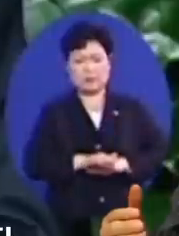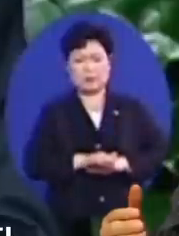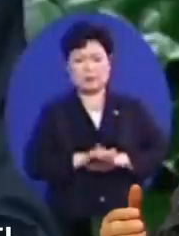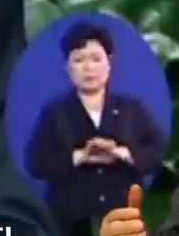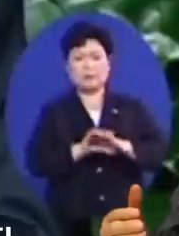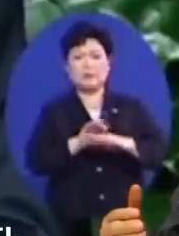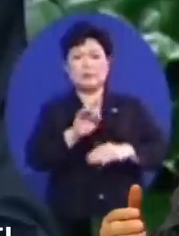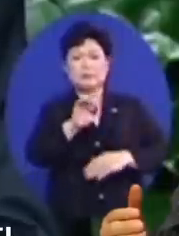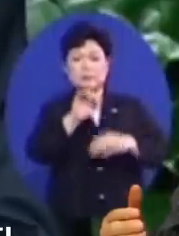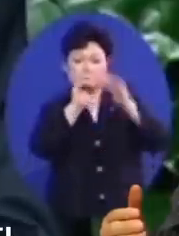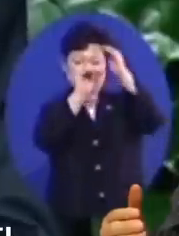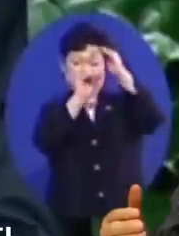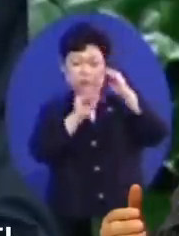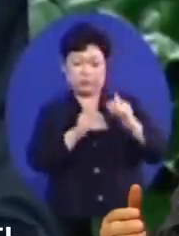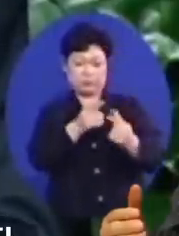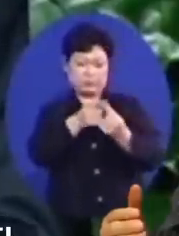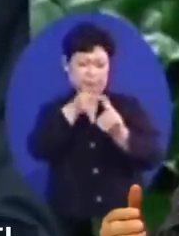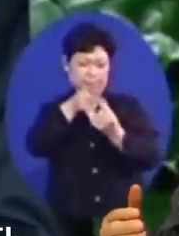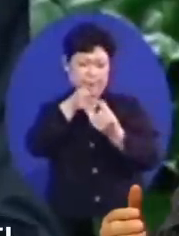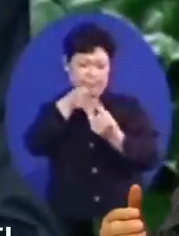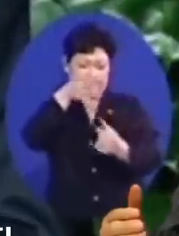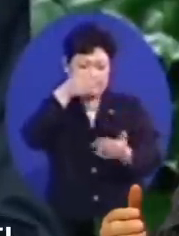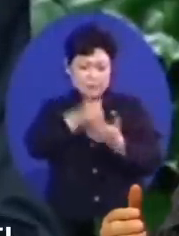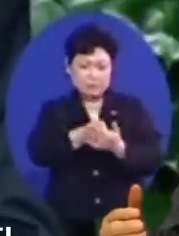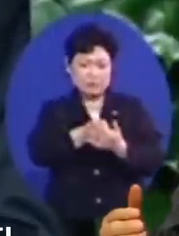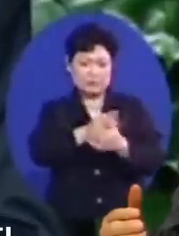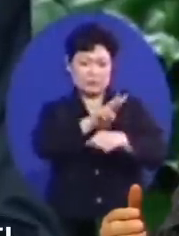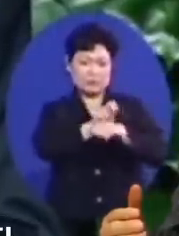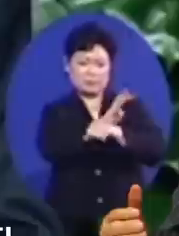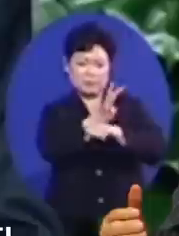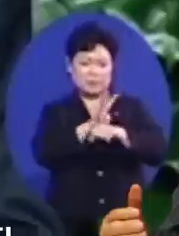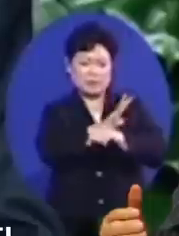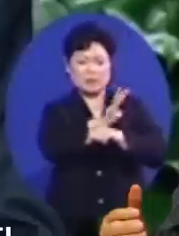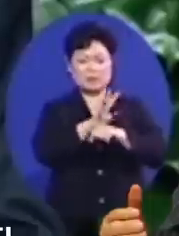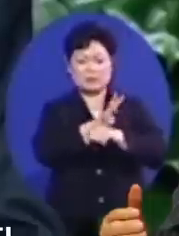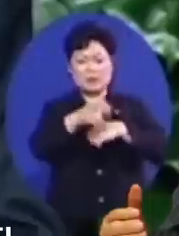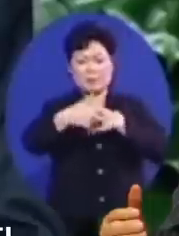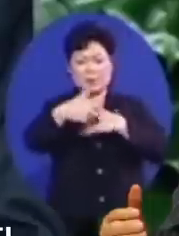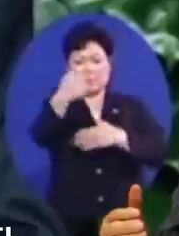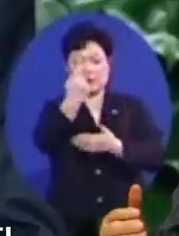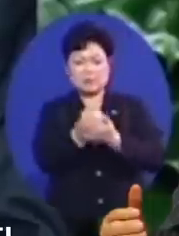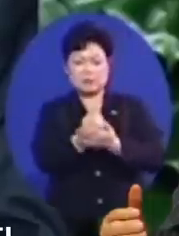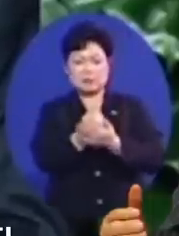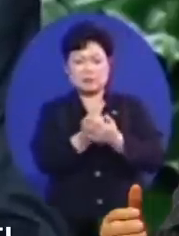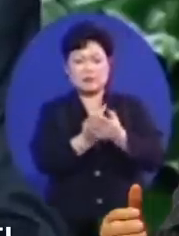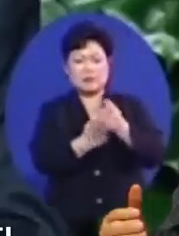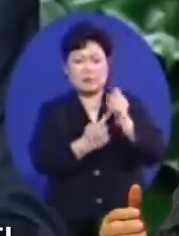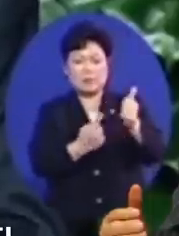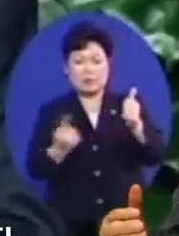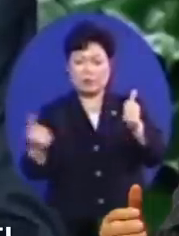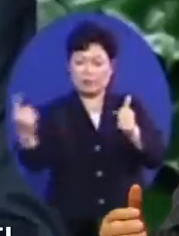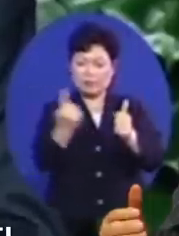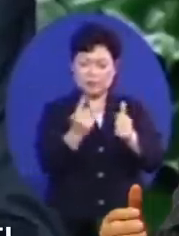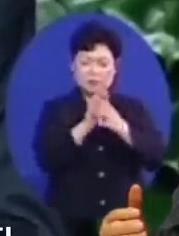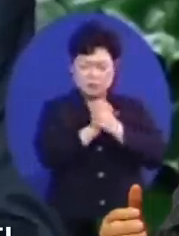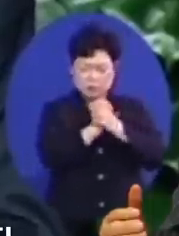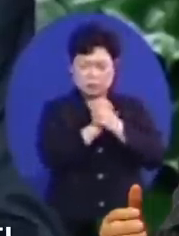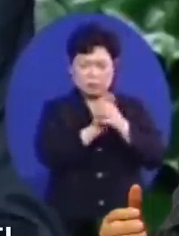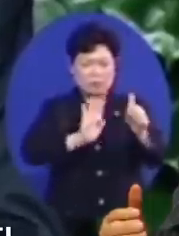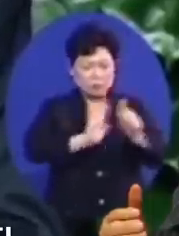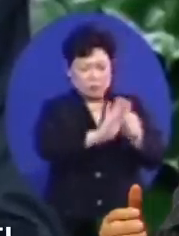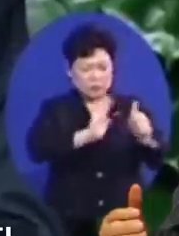순서를 정해가지고서 24시간 병원에 와서 한 사람씩 기도를 해요. 그런데 중부 기도를